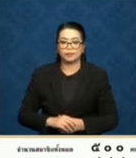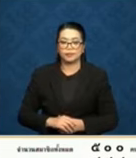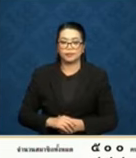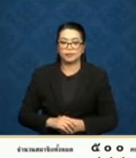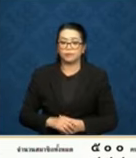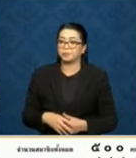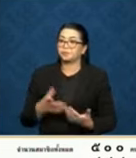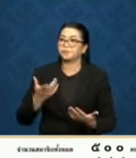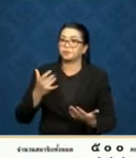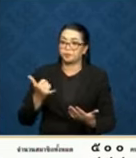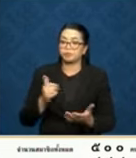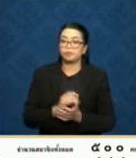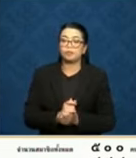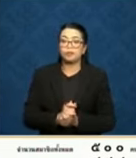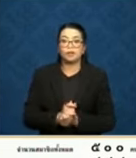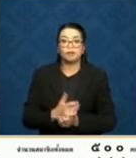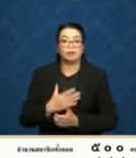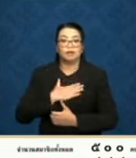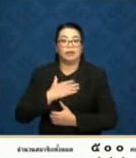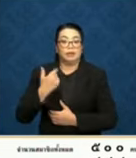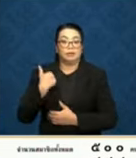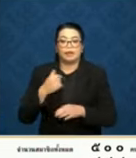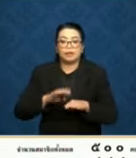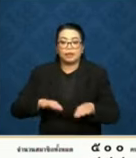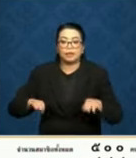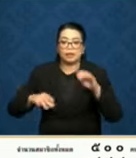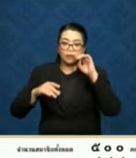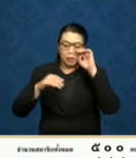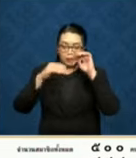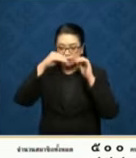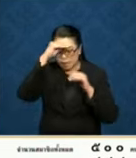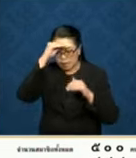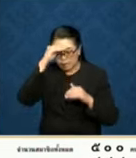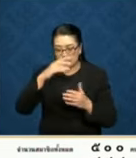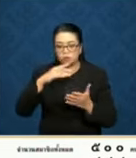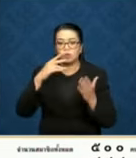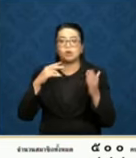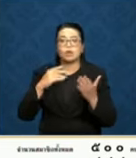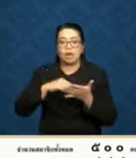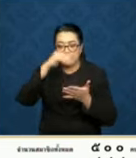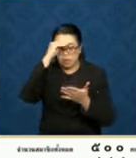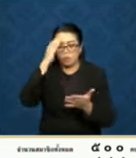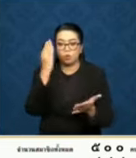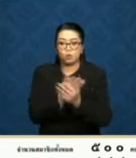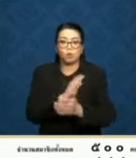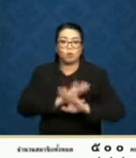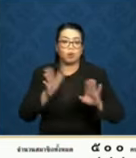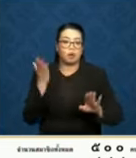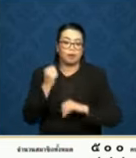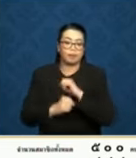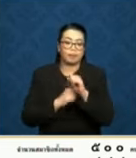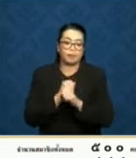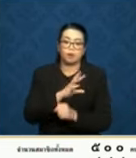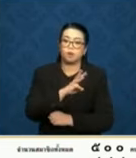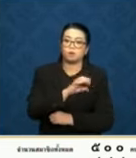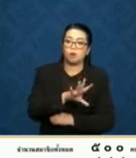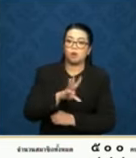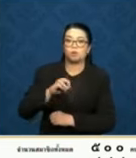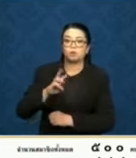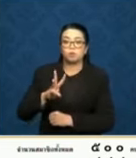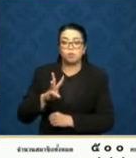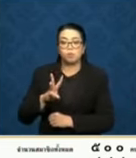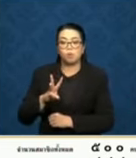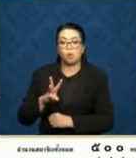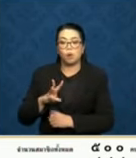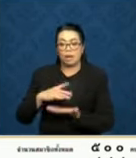นอกจนั้แลไม่นาเชอนะครั เรามีเด็กนัเรีนที่หลุดออกจากการศึษาเมื่อปี 2565-66 อยู่ที่ประมาณ